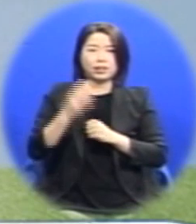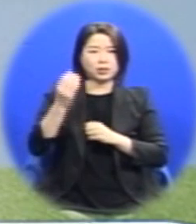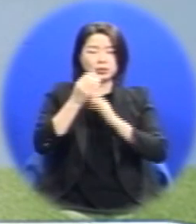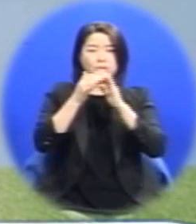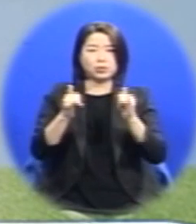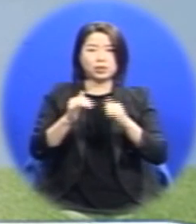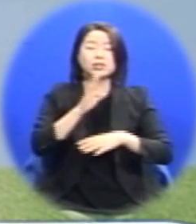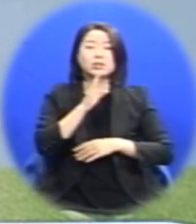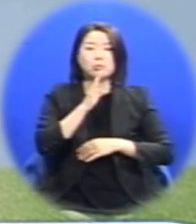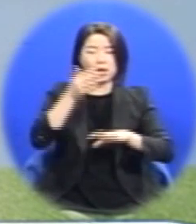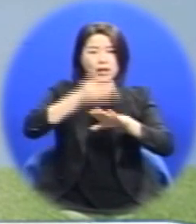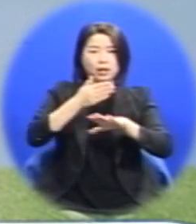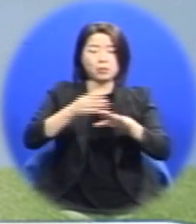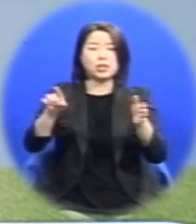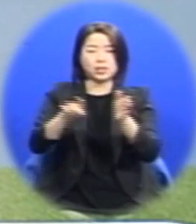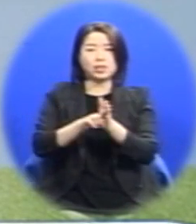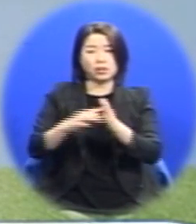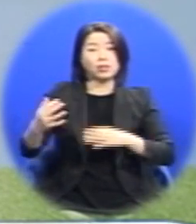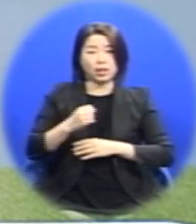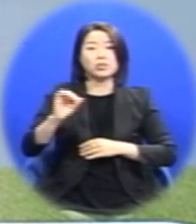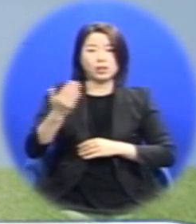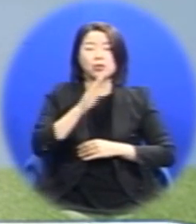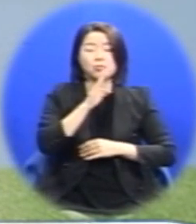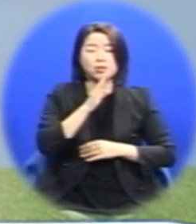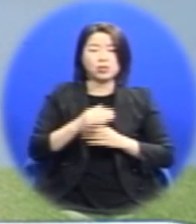성도들이 정말 감사신앙은 가져야 하는 것이거든요.